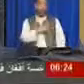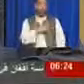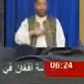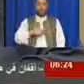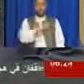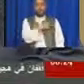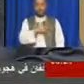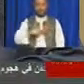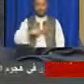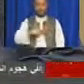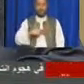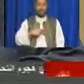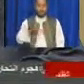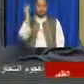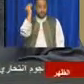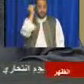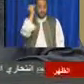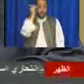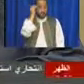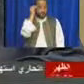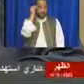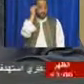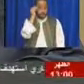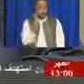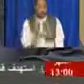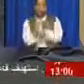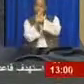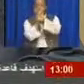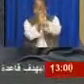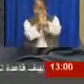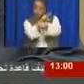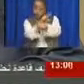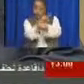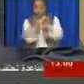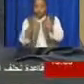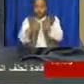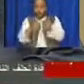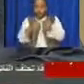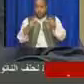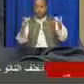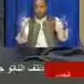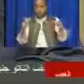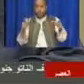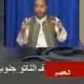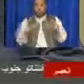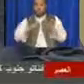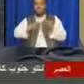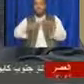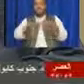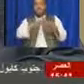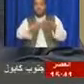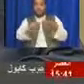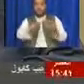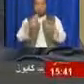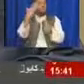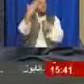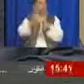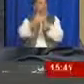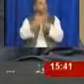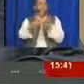والمسؤولون عليهم بدل من يوجهوا التوسع في لجان مصالحات